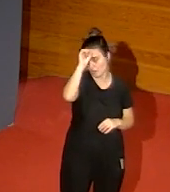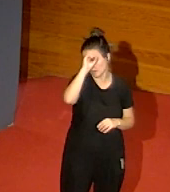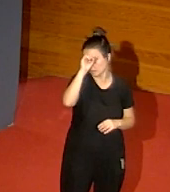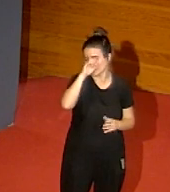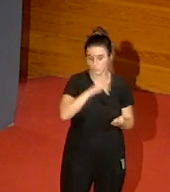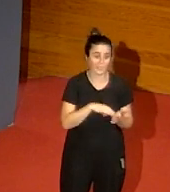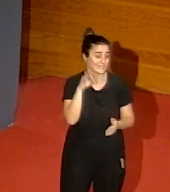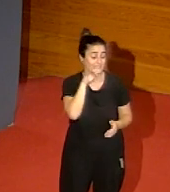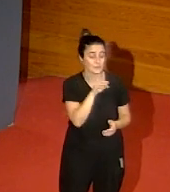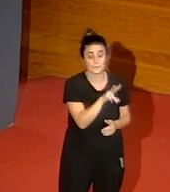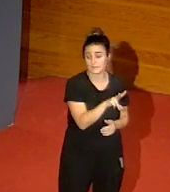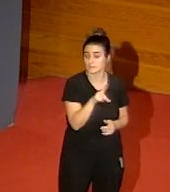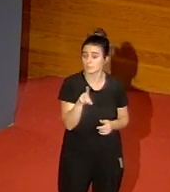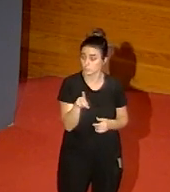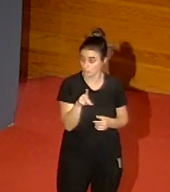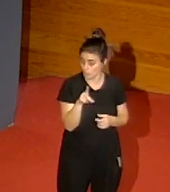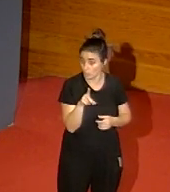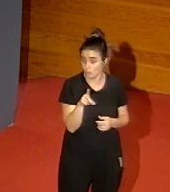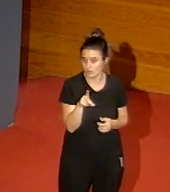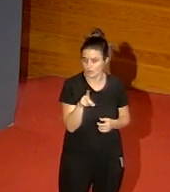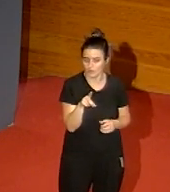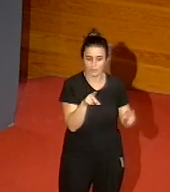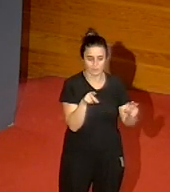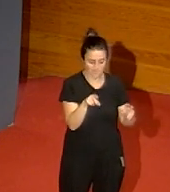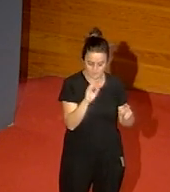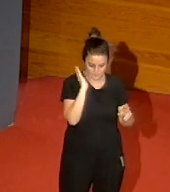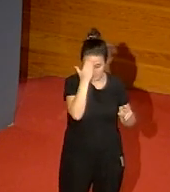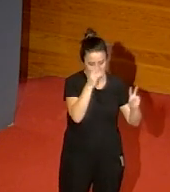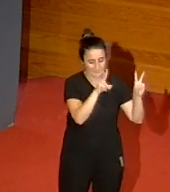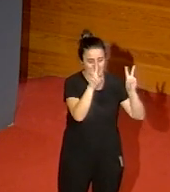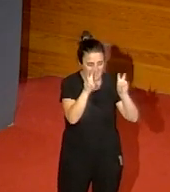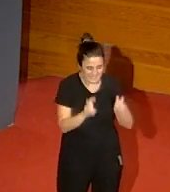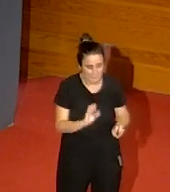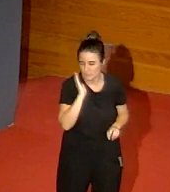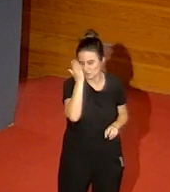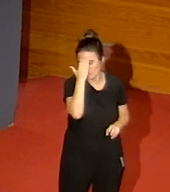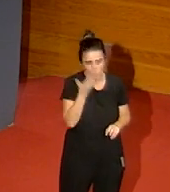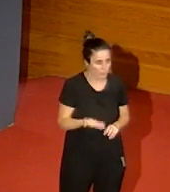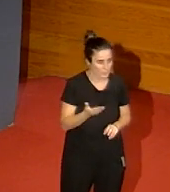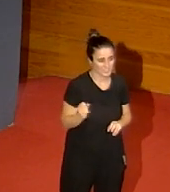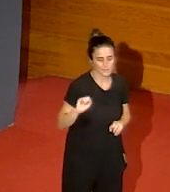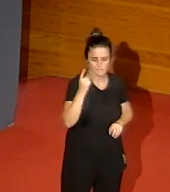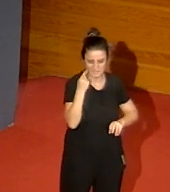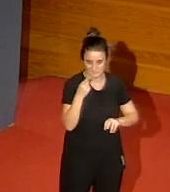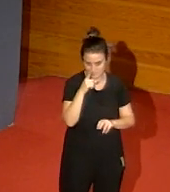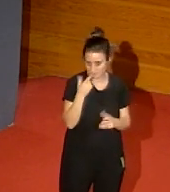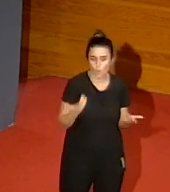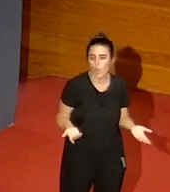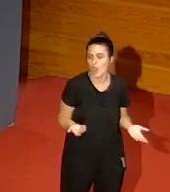21. mendea markatuko duten gaiak. Zeintzu dira gai importanteenak, gaur egun